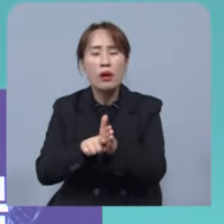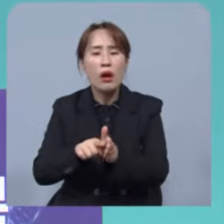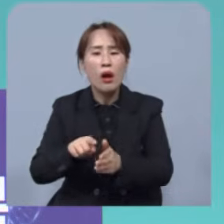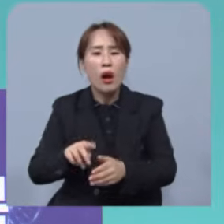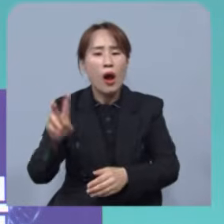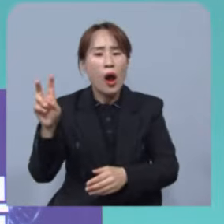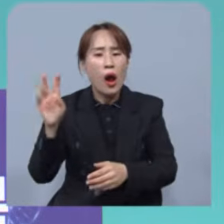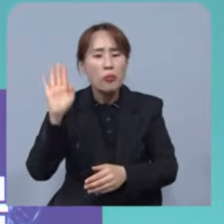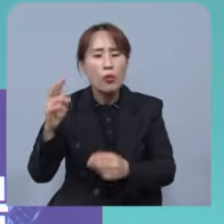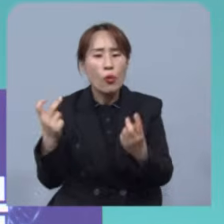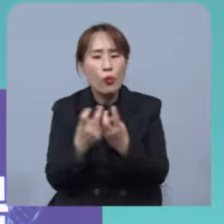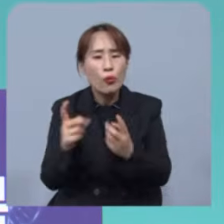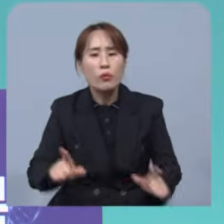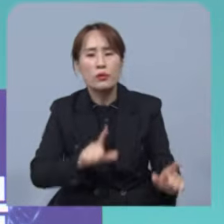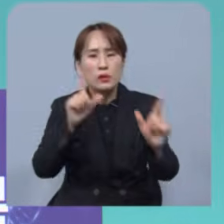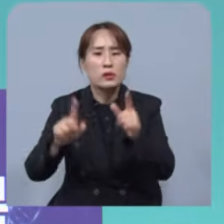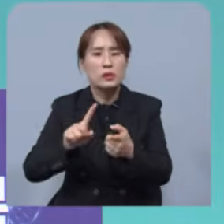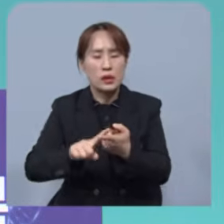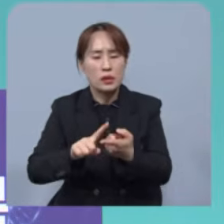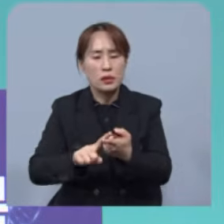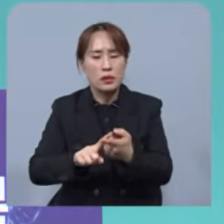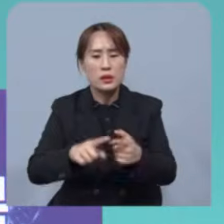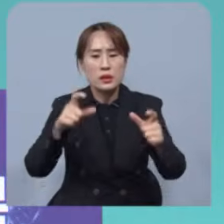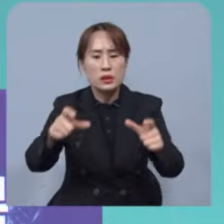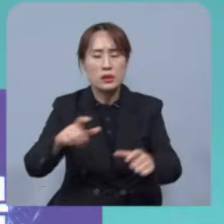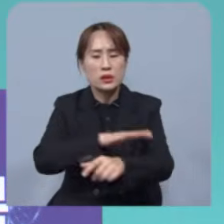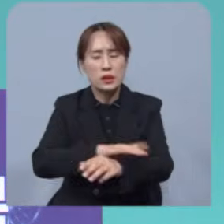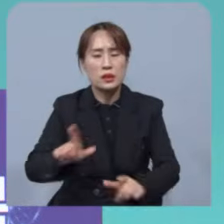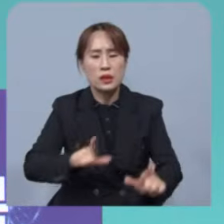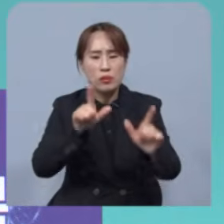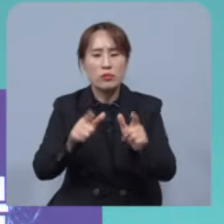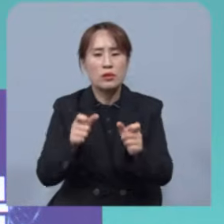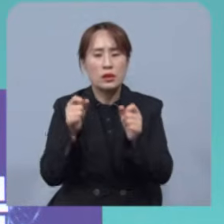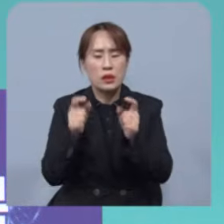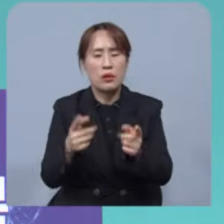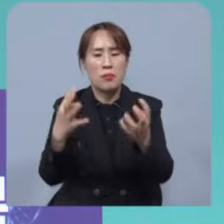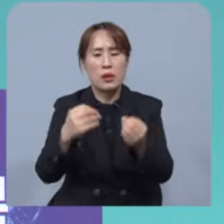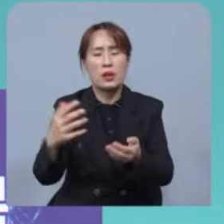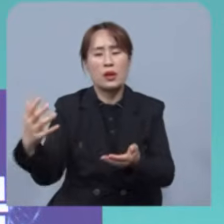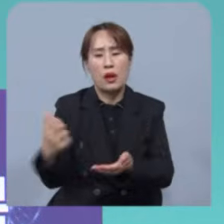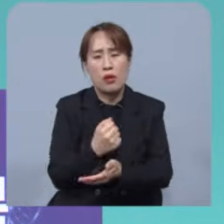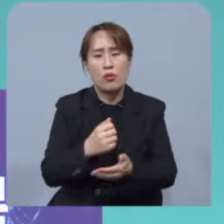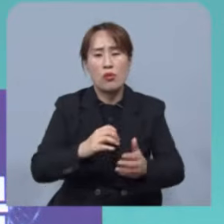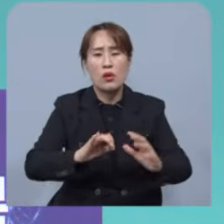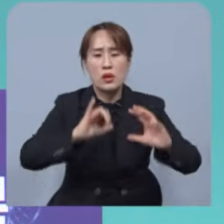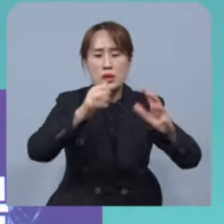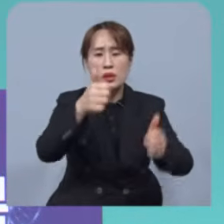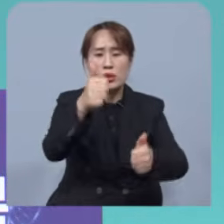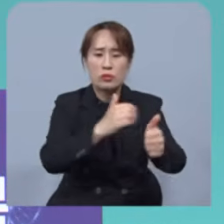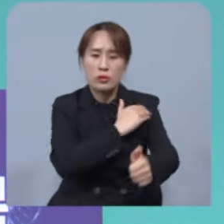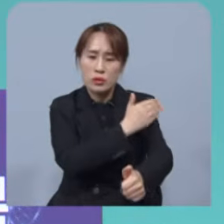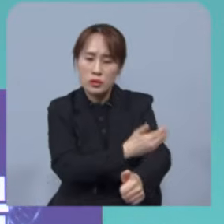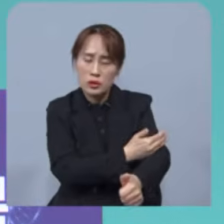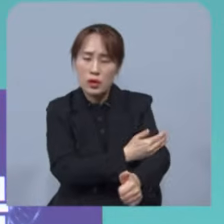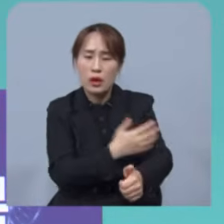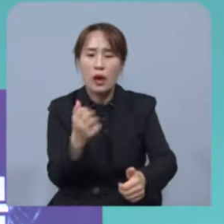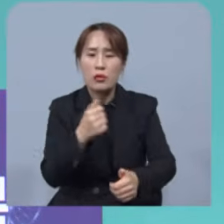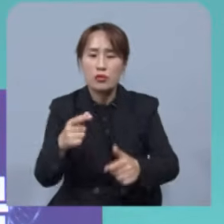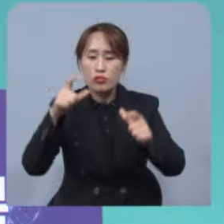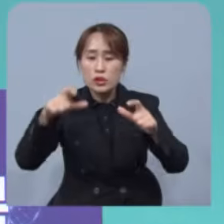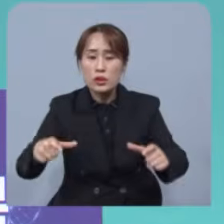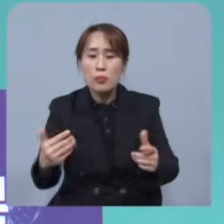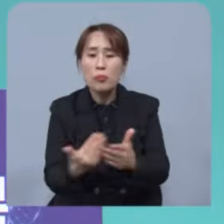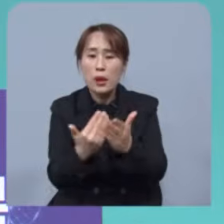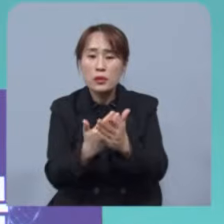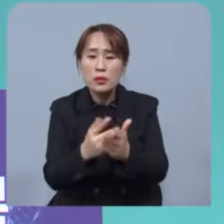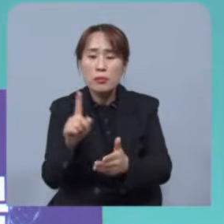어떤 방식으로 지역에서 자리를 잡고 기회를 누리면서 전 세계적인 경쟁력을 가지는 지역으로 만들까? 그게 어떤 게